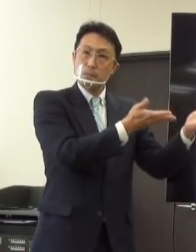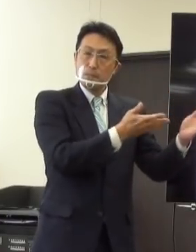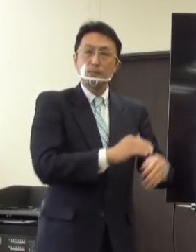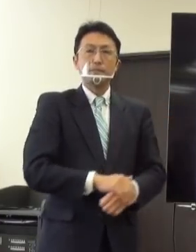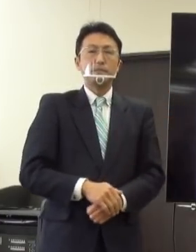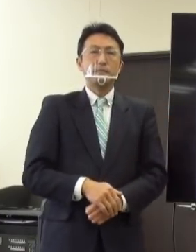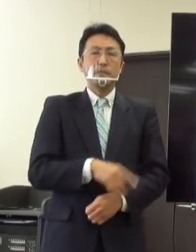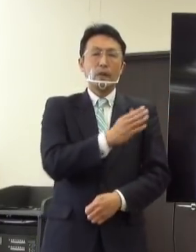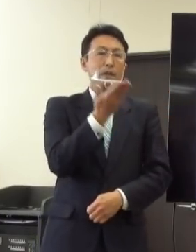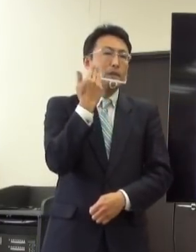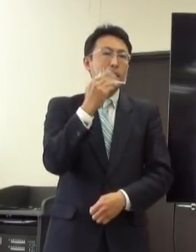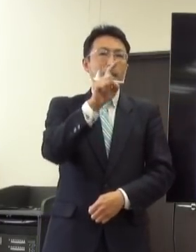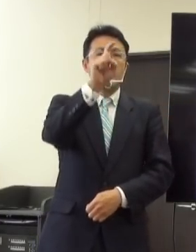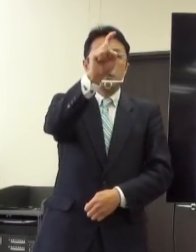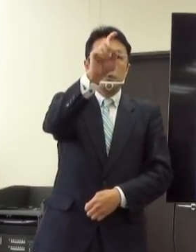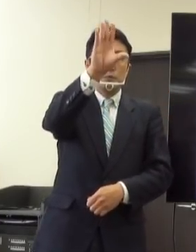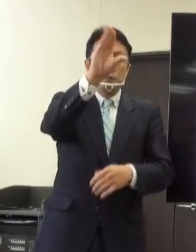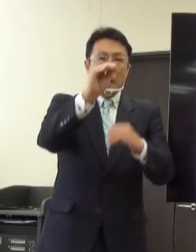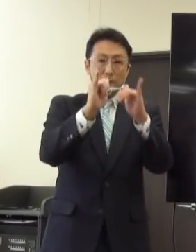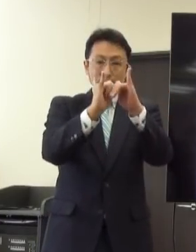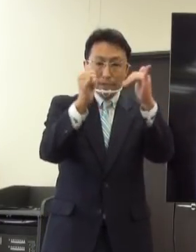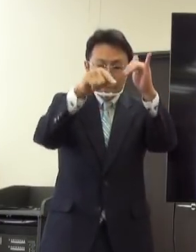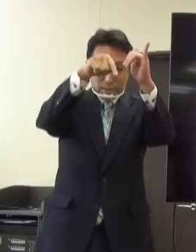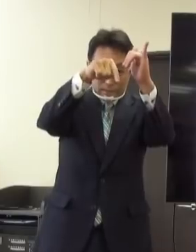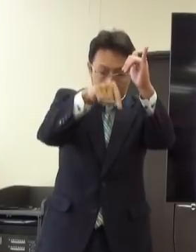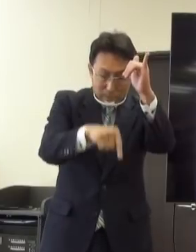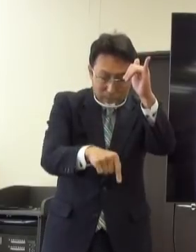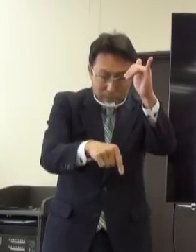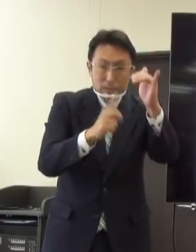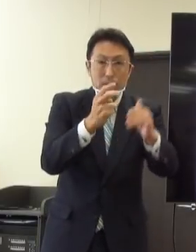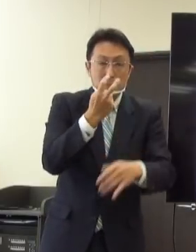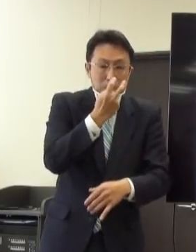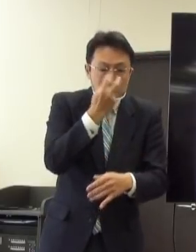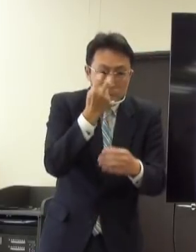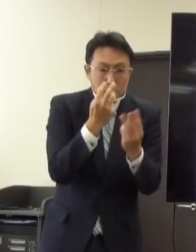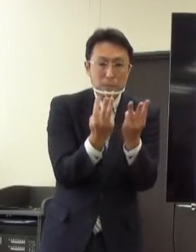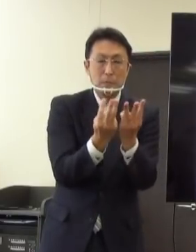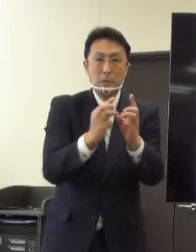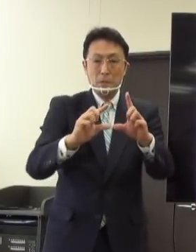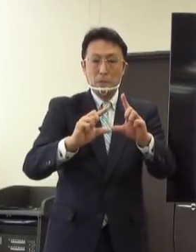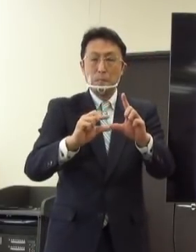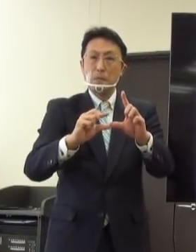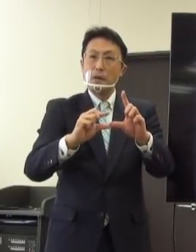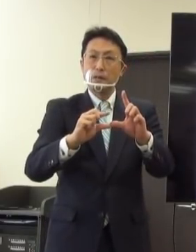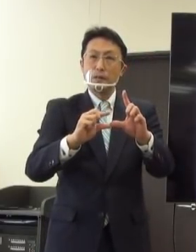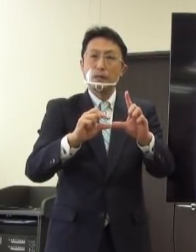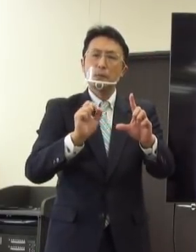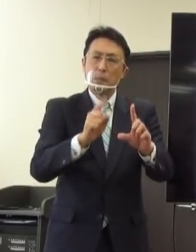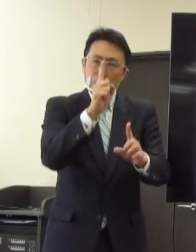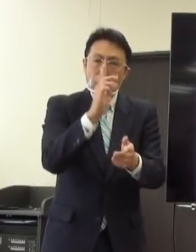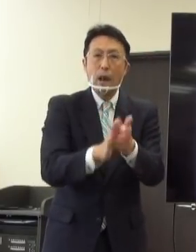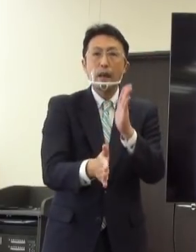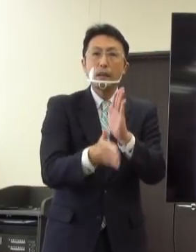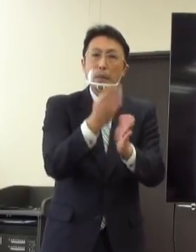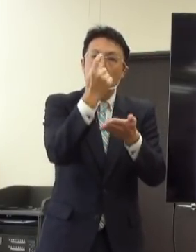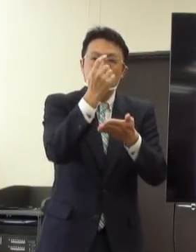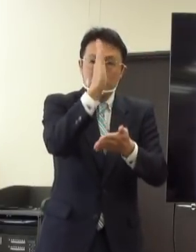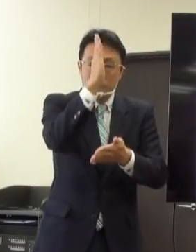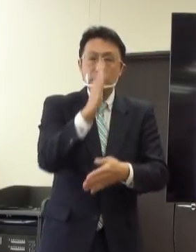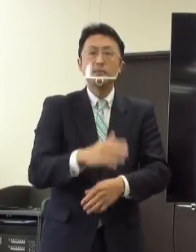ただいた10万人あたりの陽性者の数字はいつの時点のもので、何人かもう一度教えてください。